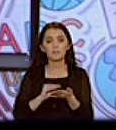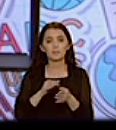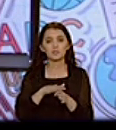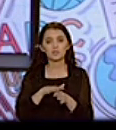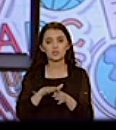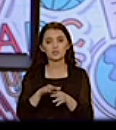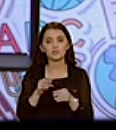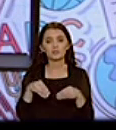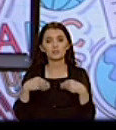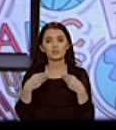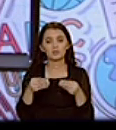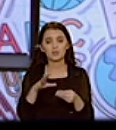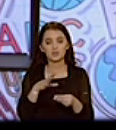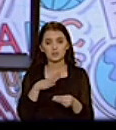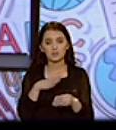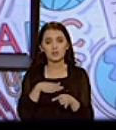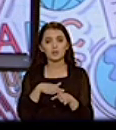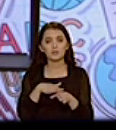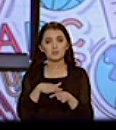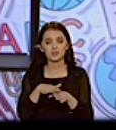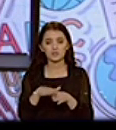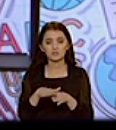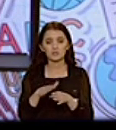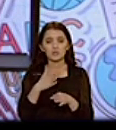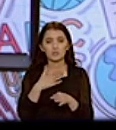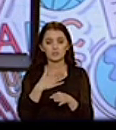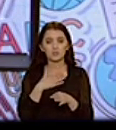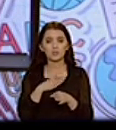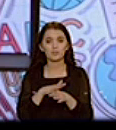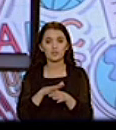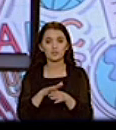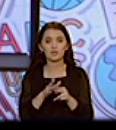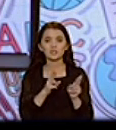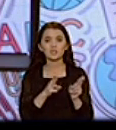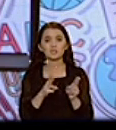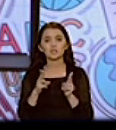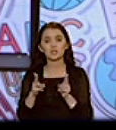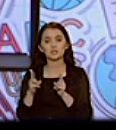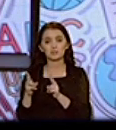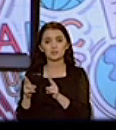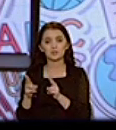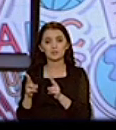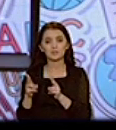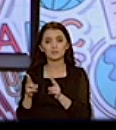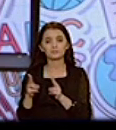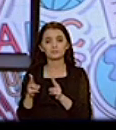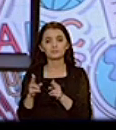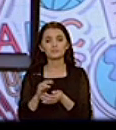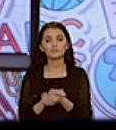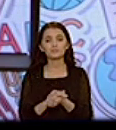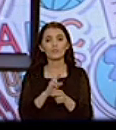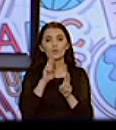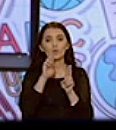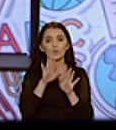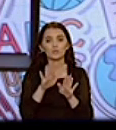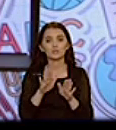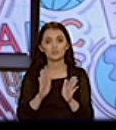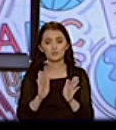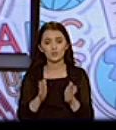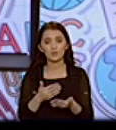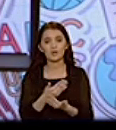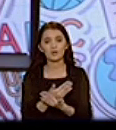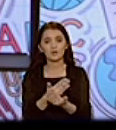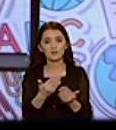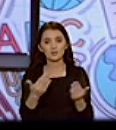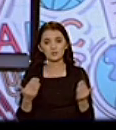Tenglamani bajardingizmi? Men ushbu tenglamani bajarish tartibini navbat bilan ko'rsatib boraman,